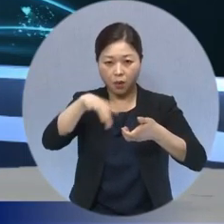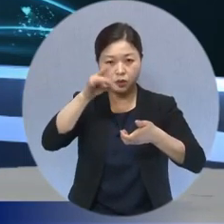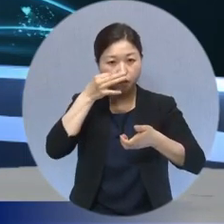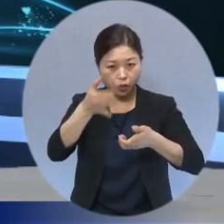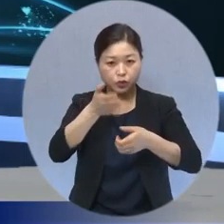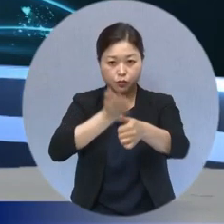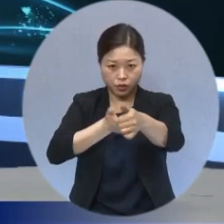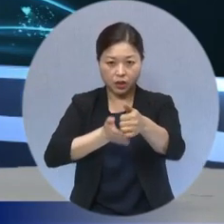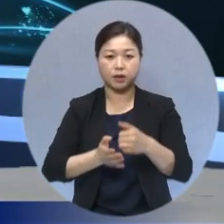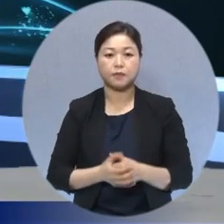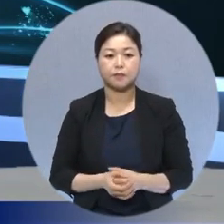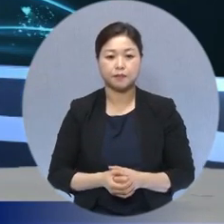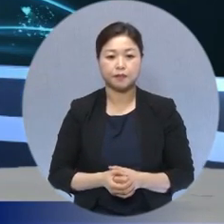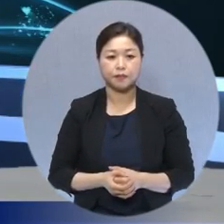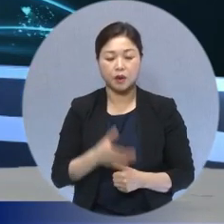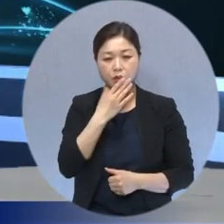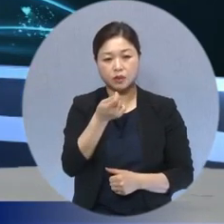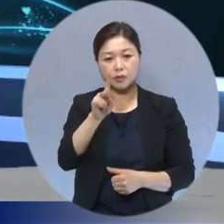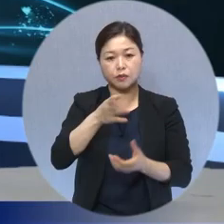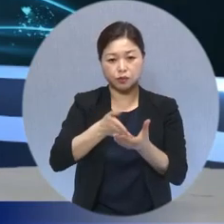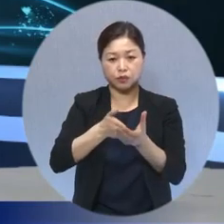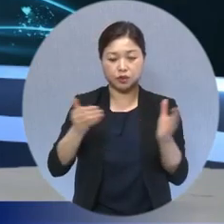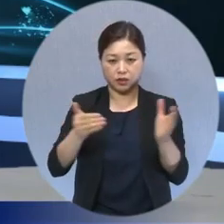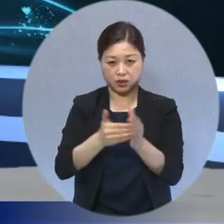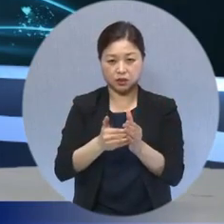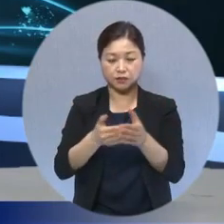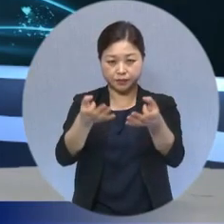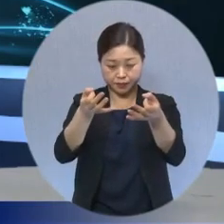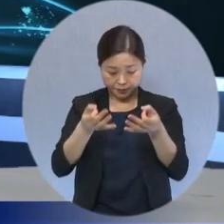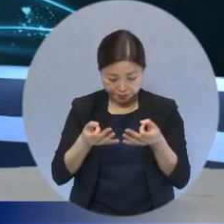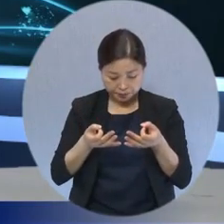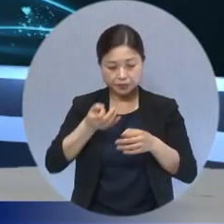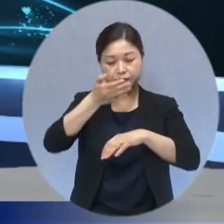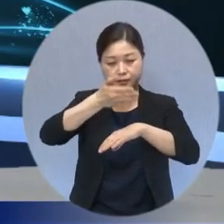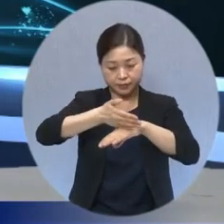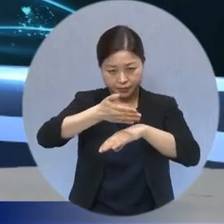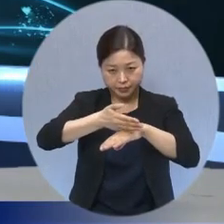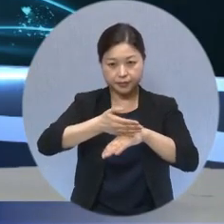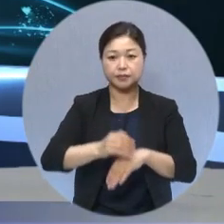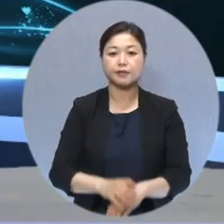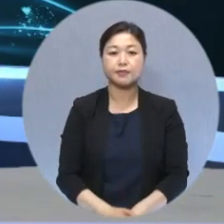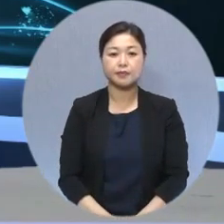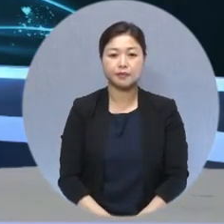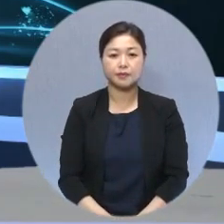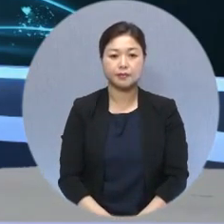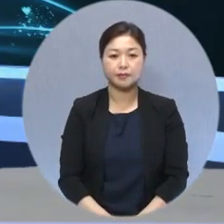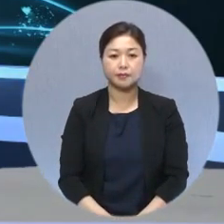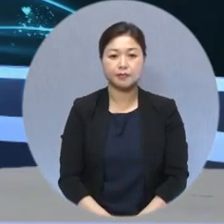바랍니다 이상복 tv 뉴스를 마칩니다 시청해주신 여러분 고맙습니다